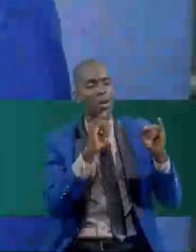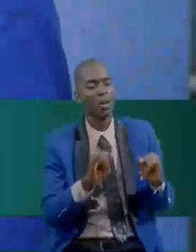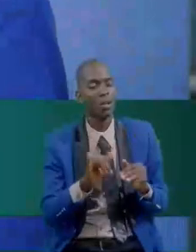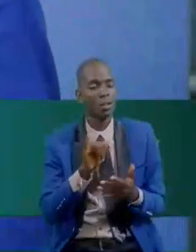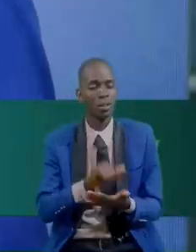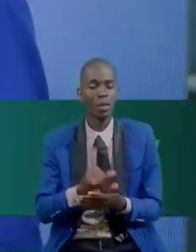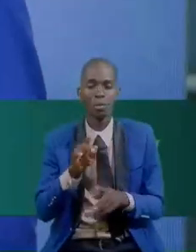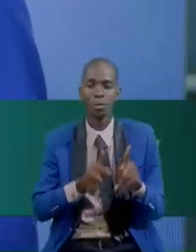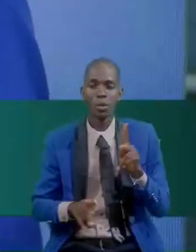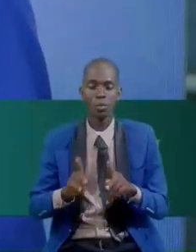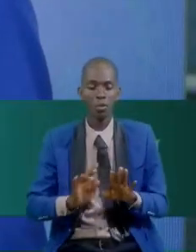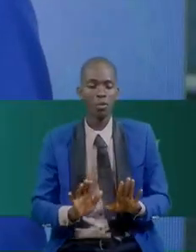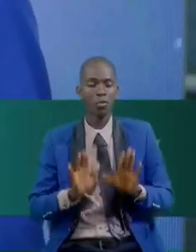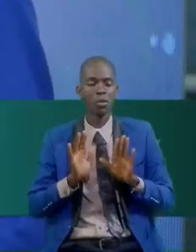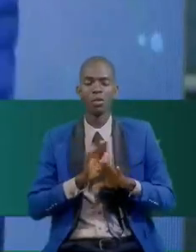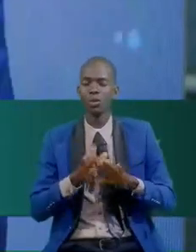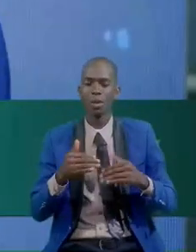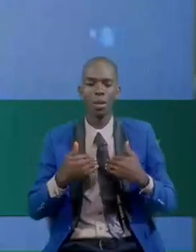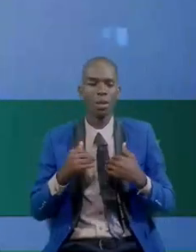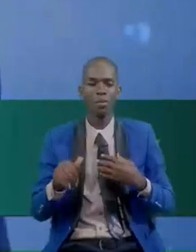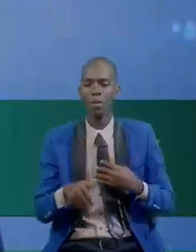gens craignent là, il n'y a aucune voix là-bas.